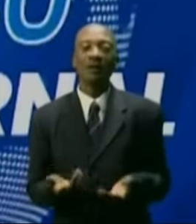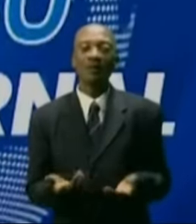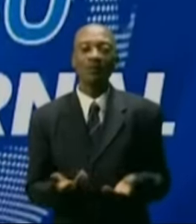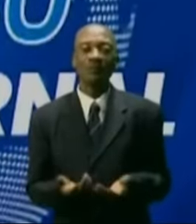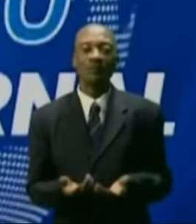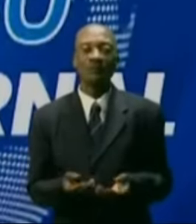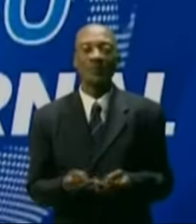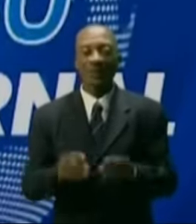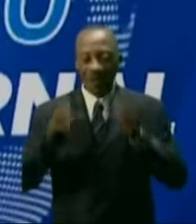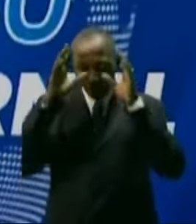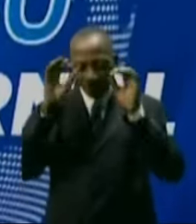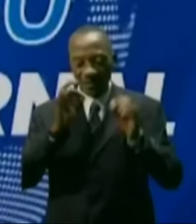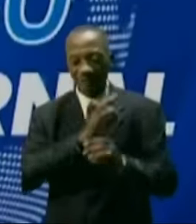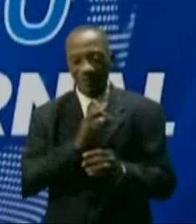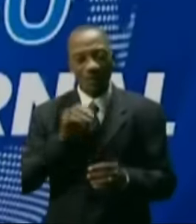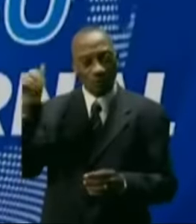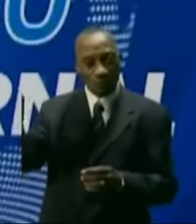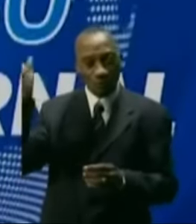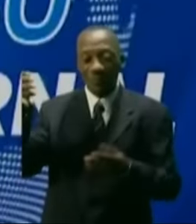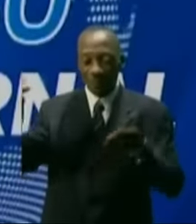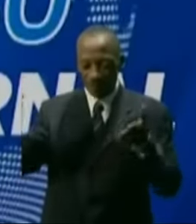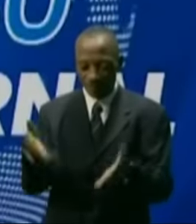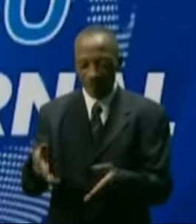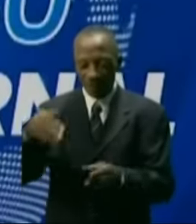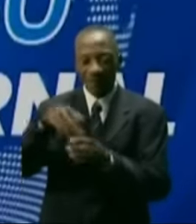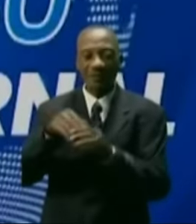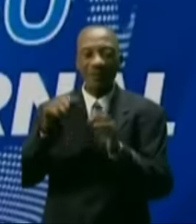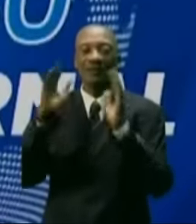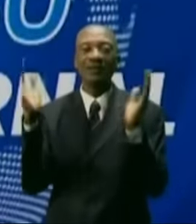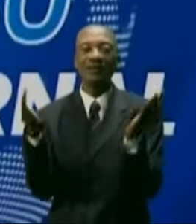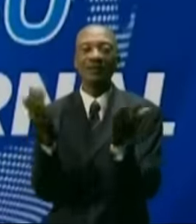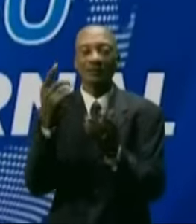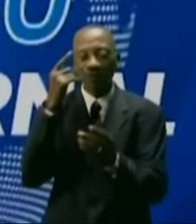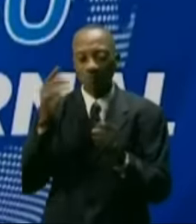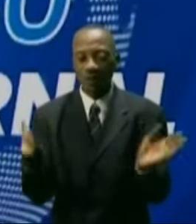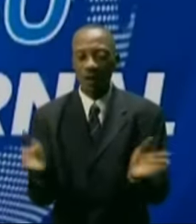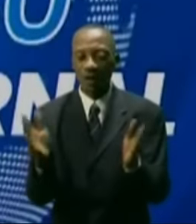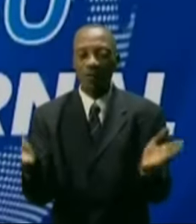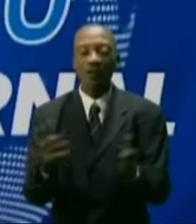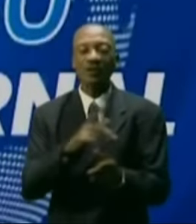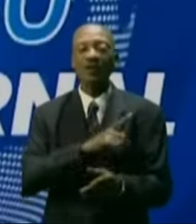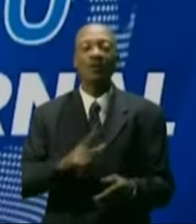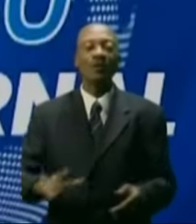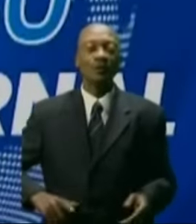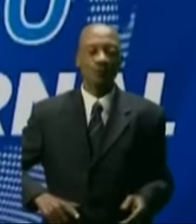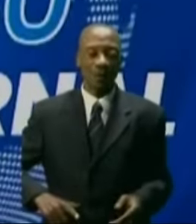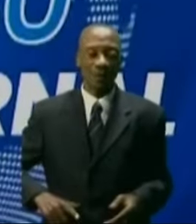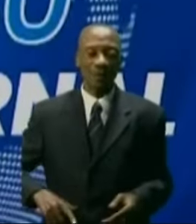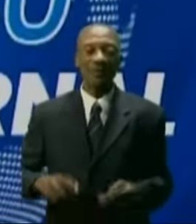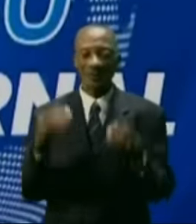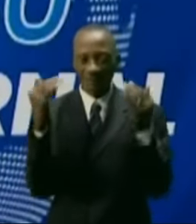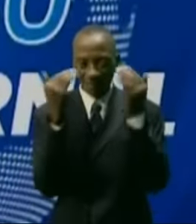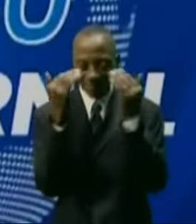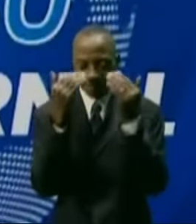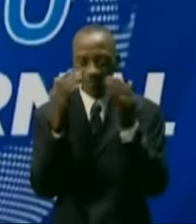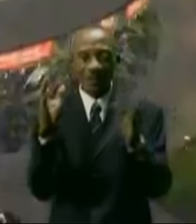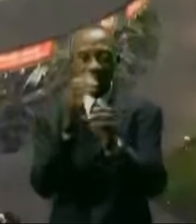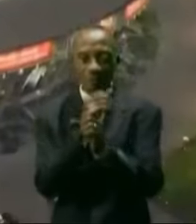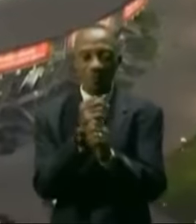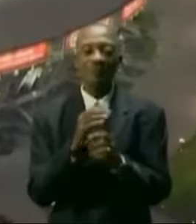Le chef de l'État, Félix-Antoine Tshisekedi Tshilombo, était présent pour encourager les fauves congolais. On fait le point avec Guilain